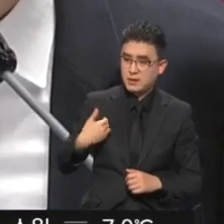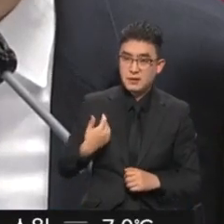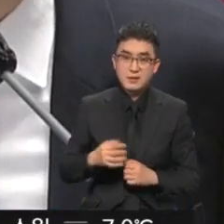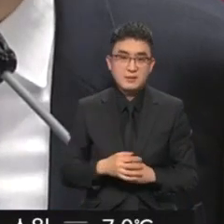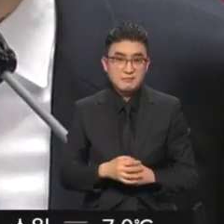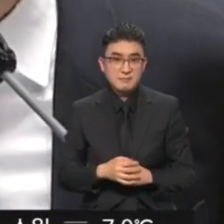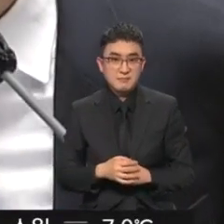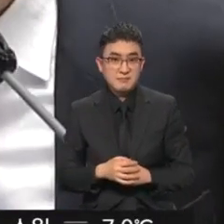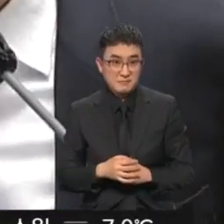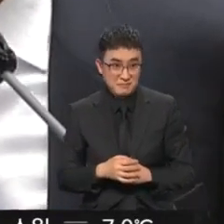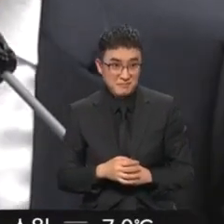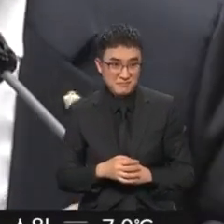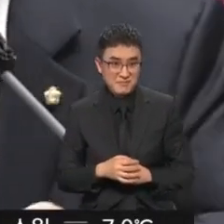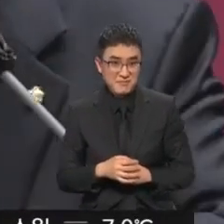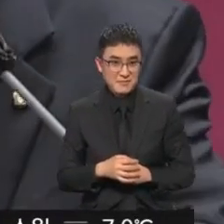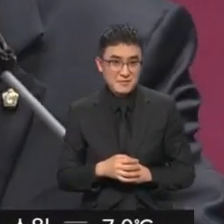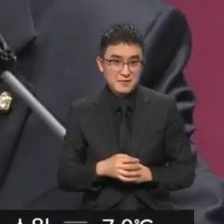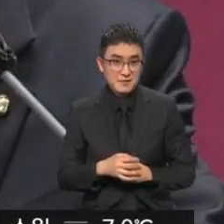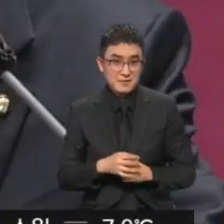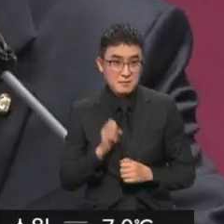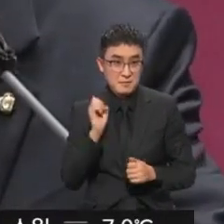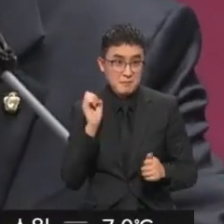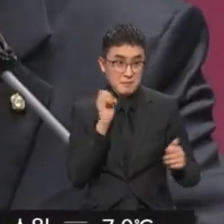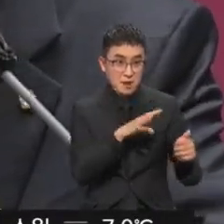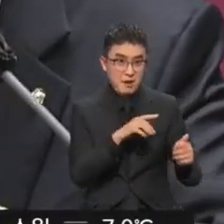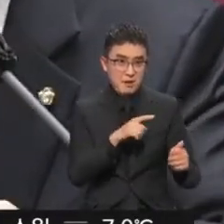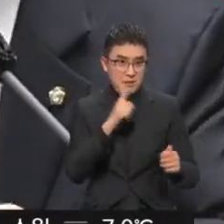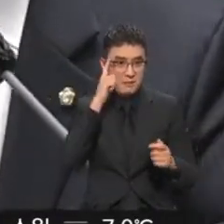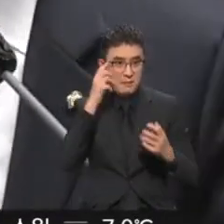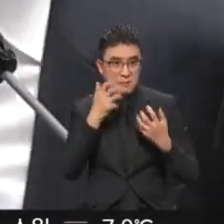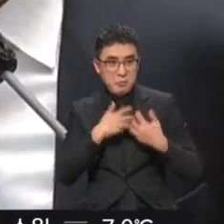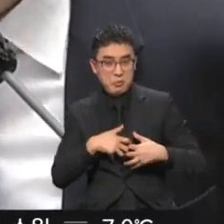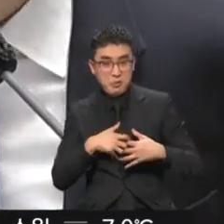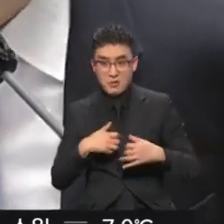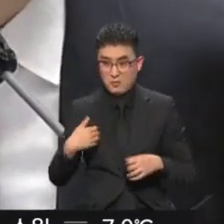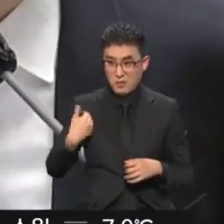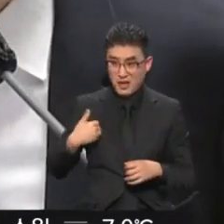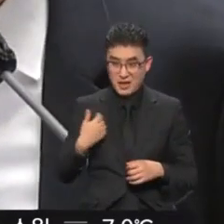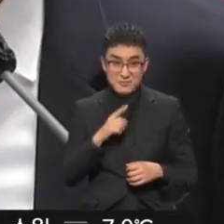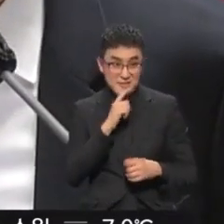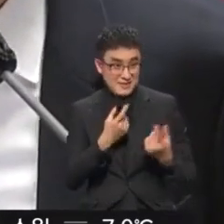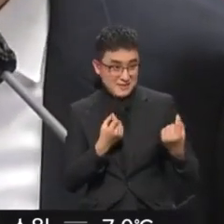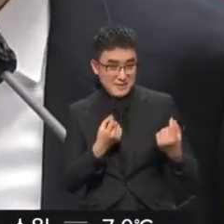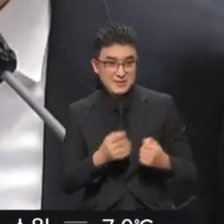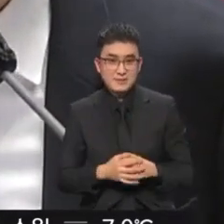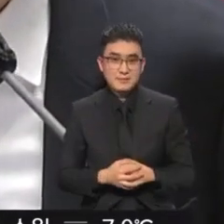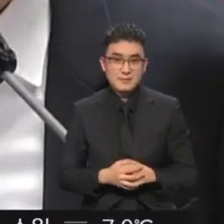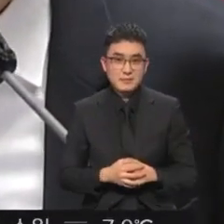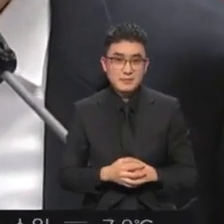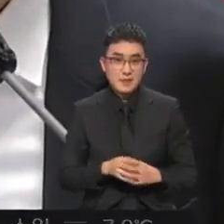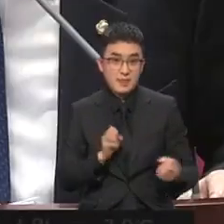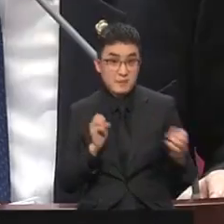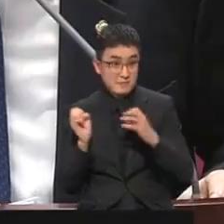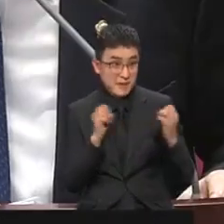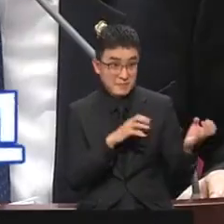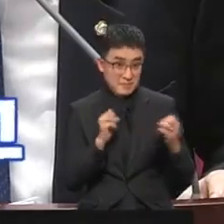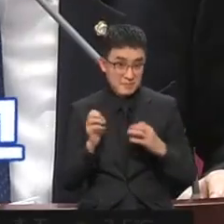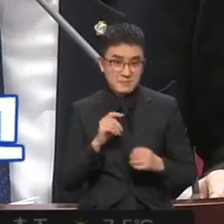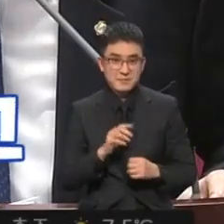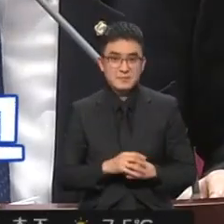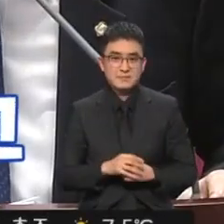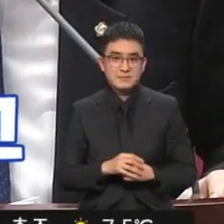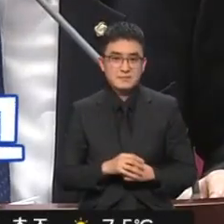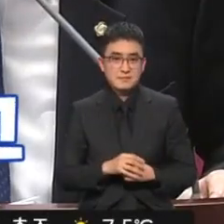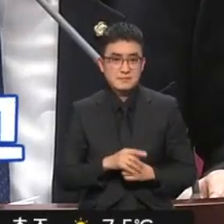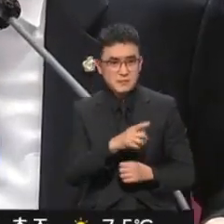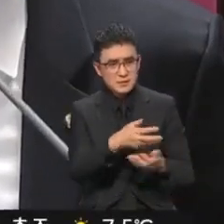모르는군요. 제가 이 사안을 하나하나 말한다면 제가 이재명 사안을 물어봐도 다 하나하나 답을 해야 되지 않겠습니까? 장관은